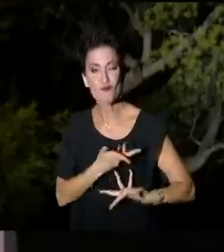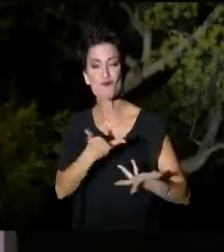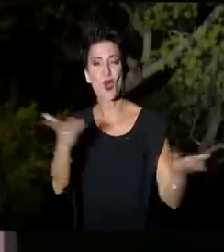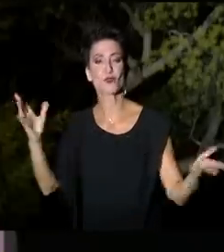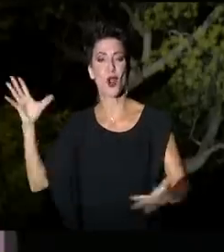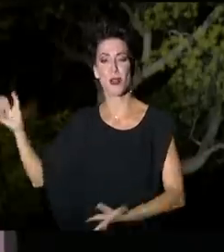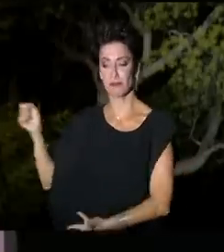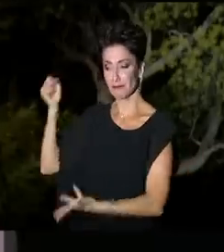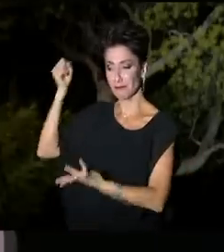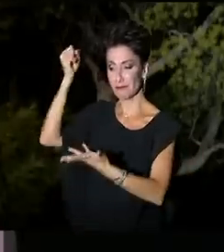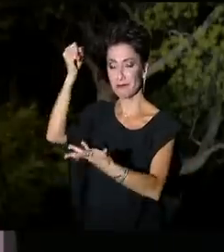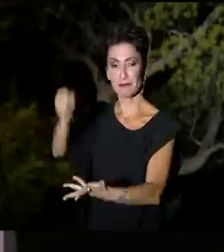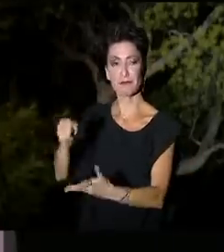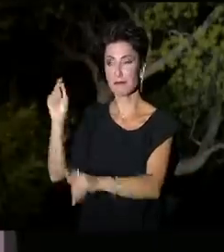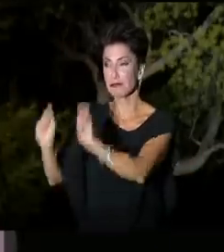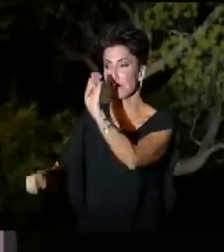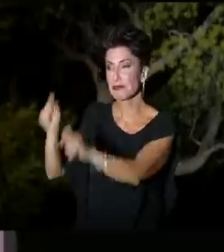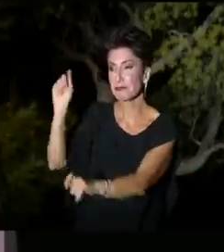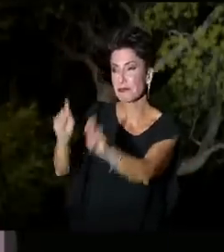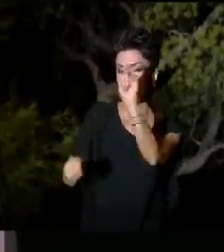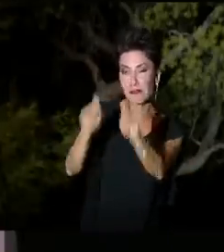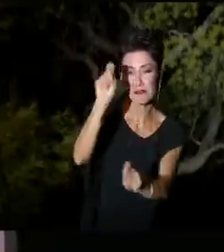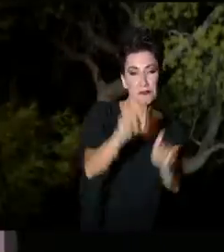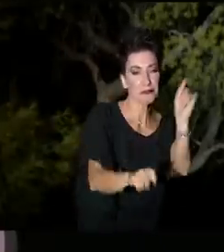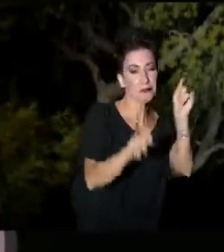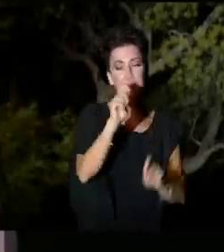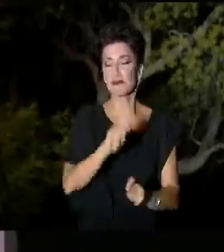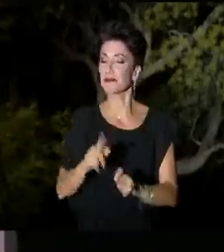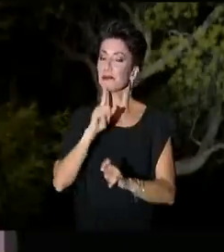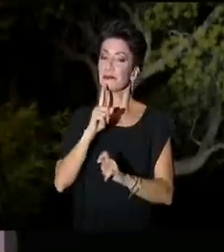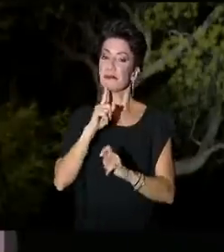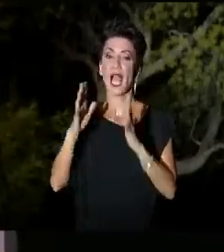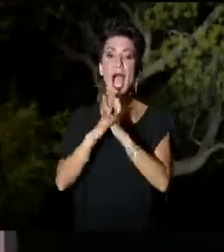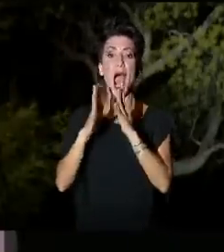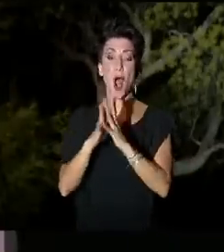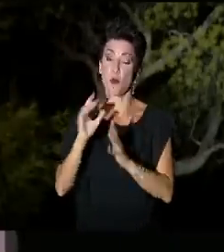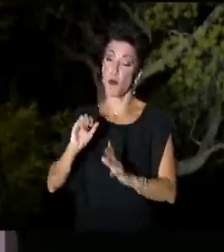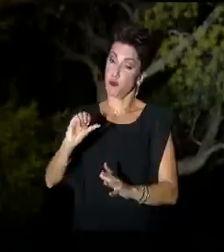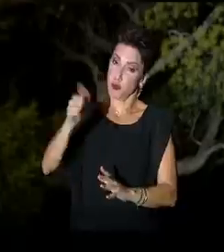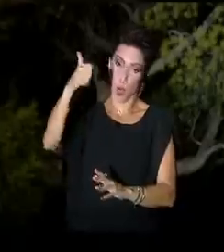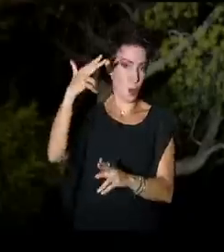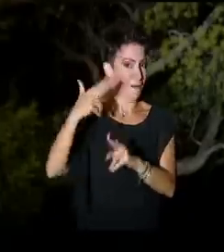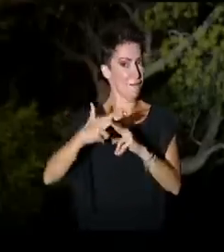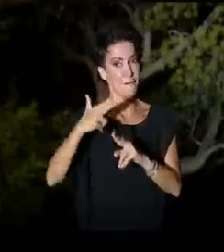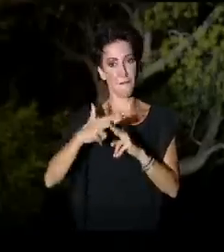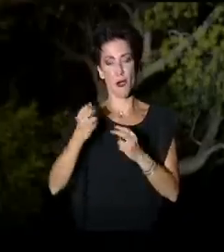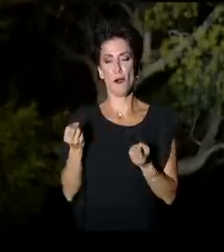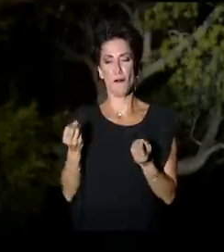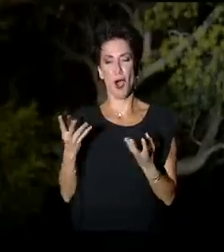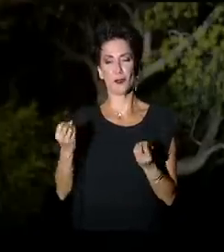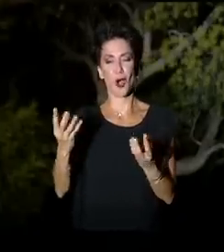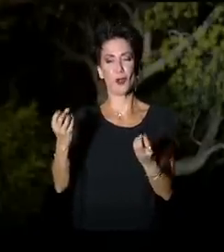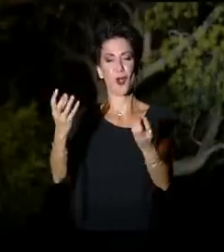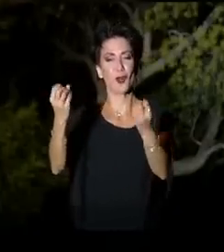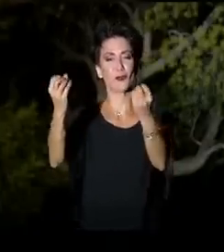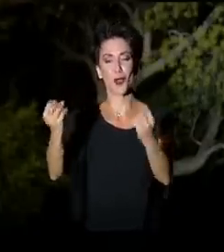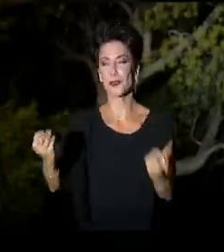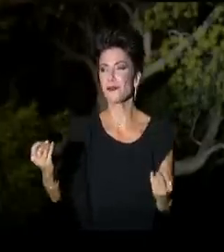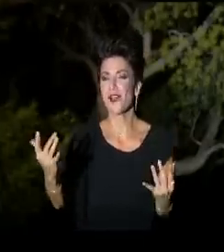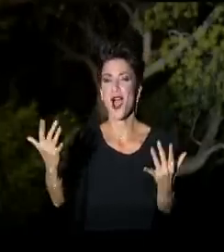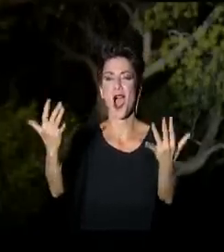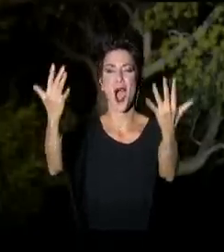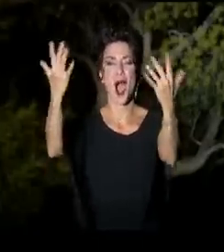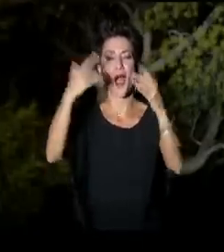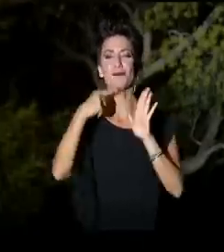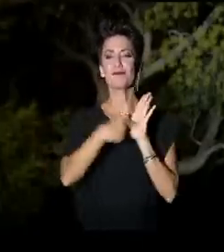χορηγία για μια σειρά έργων στην Ακρόπολη. Τα σημαντικότερα είναι ο φωτισμός που πλέον καταβγάζει τα μνημεία, στέλνοντας μήνυμα κάλους